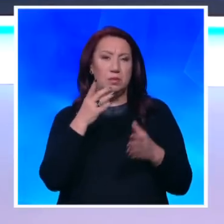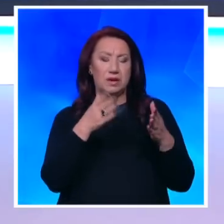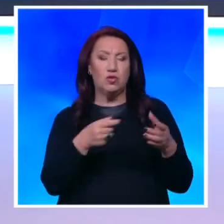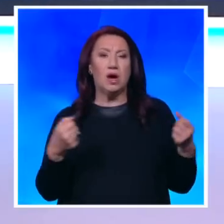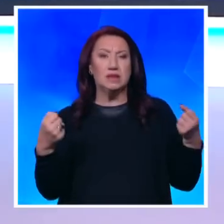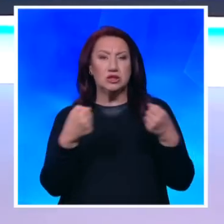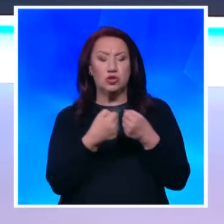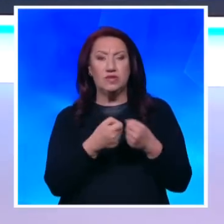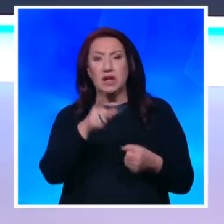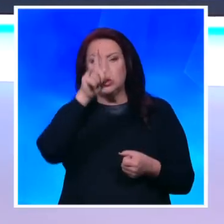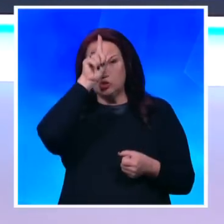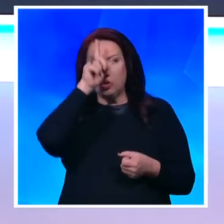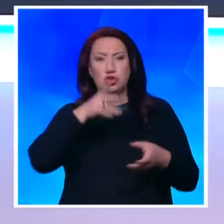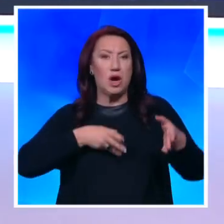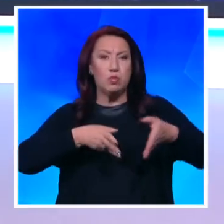Сливница. Ивелина.